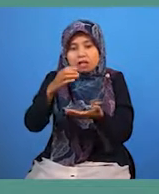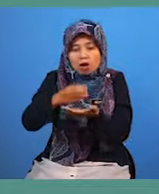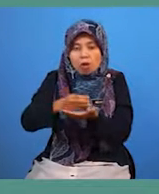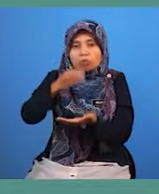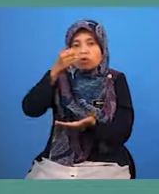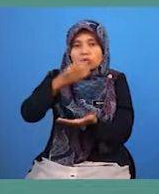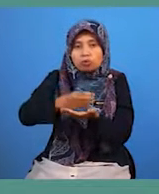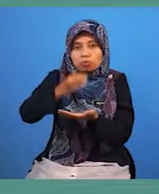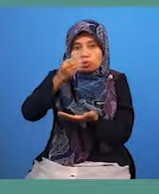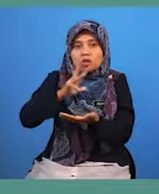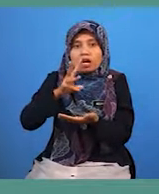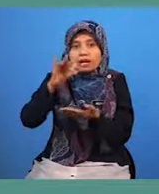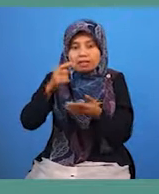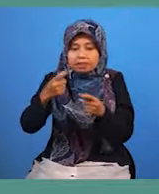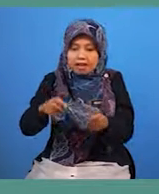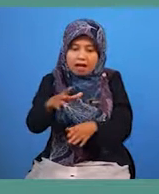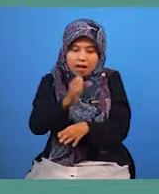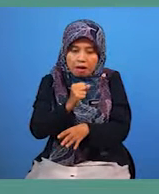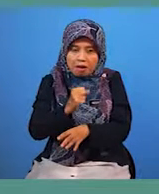botol-botol sampel air yang telah pun kita ambil.